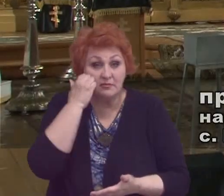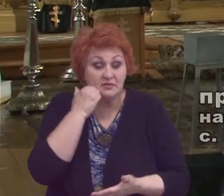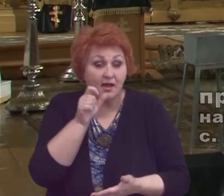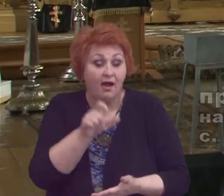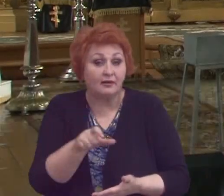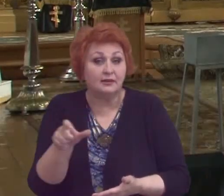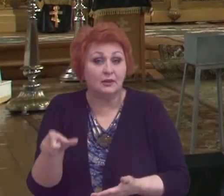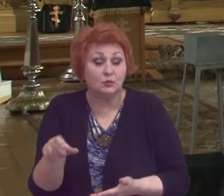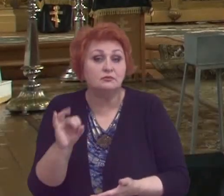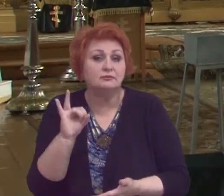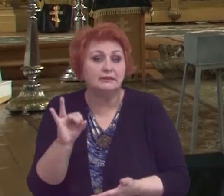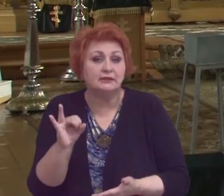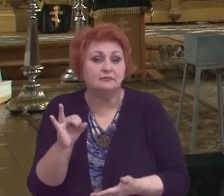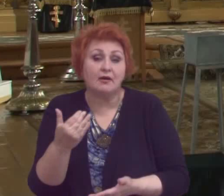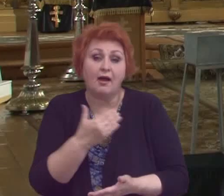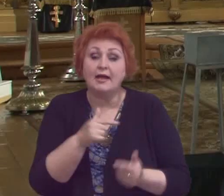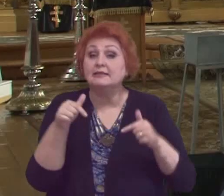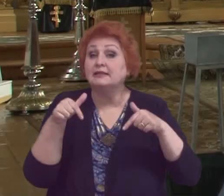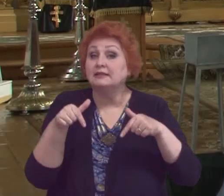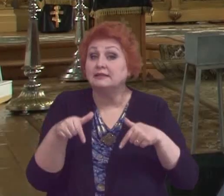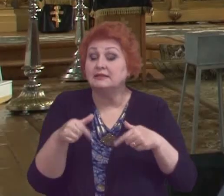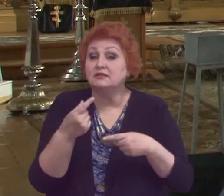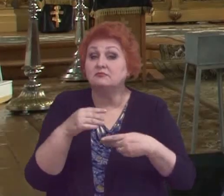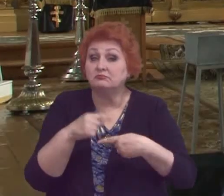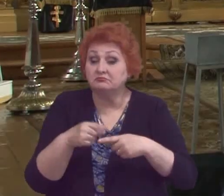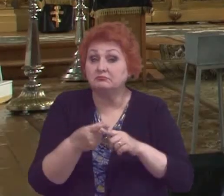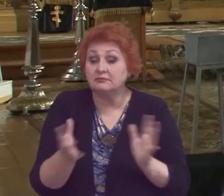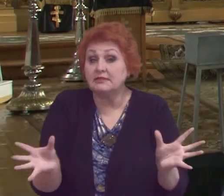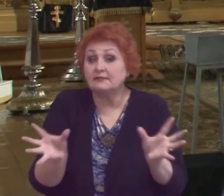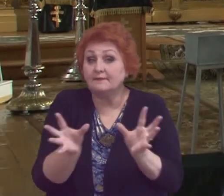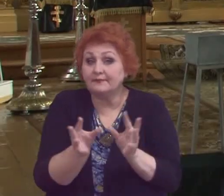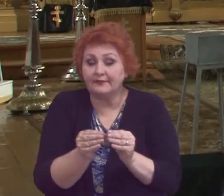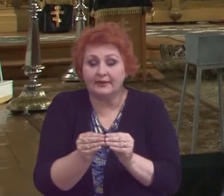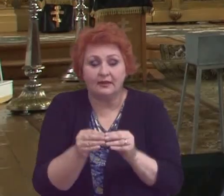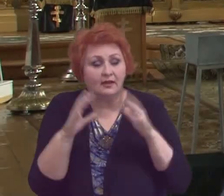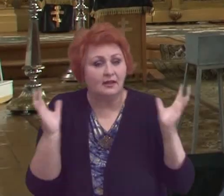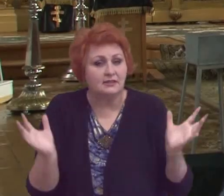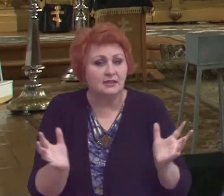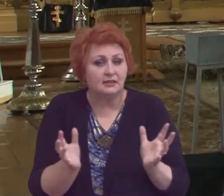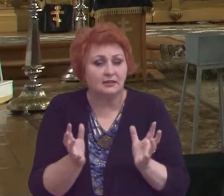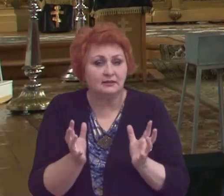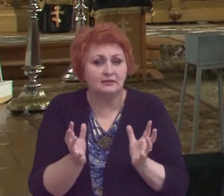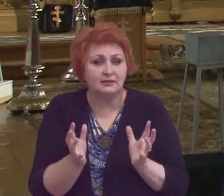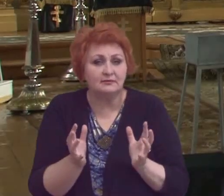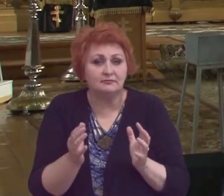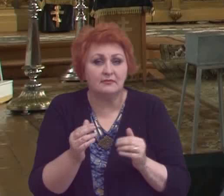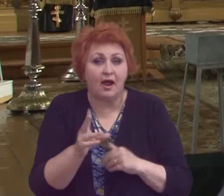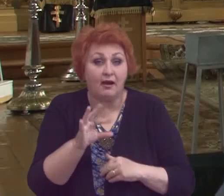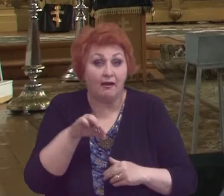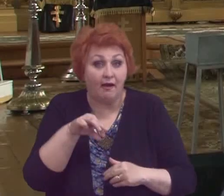старожилы, вот, и собирался он здесь из частей. Вот, сохранилось вот,